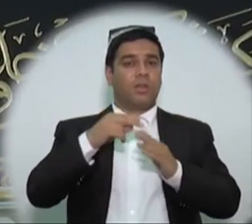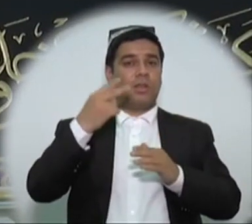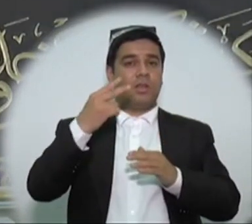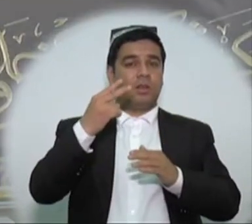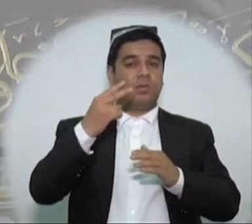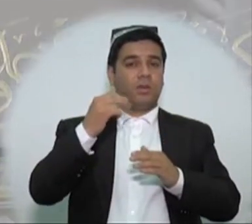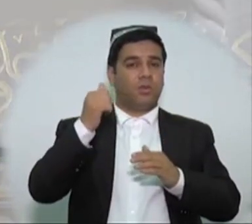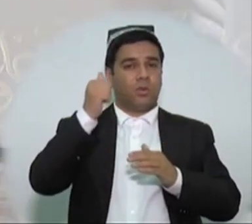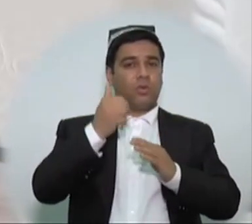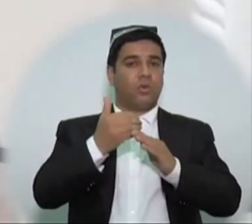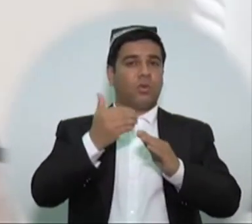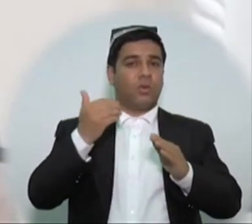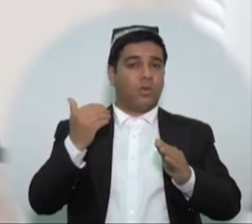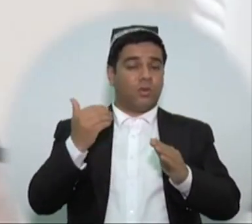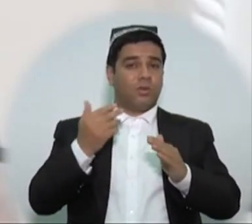yillarcha oldin